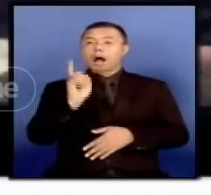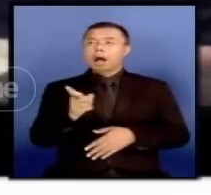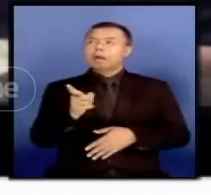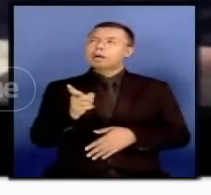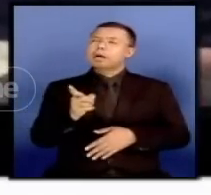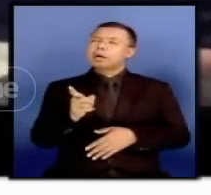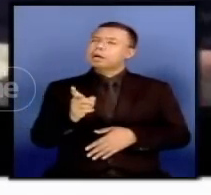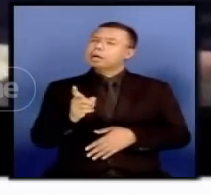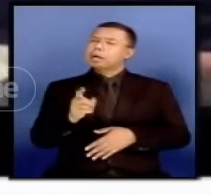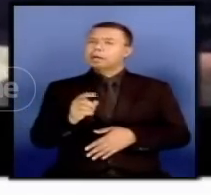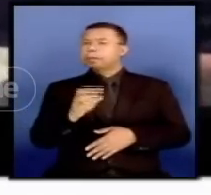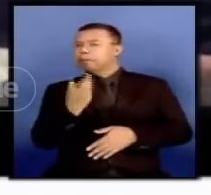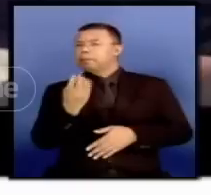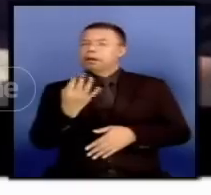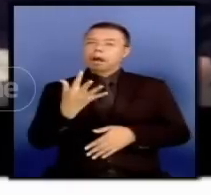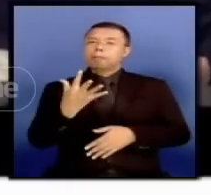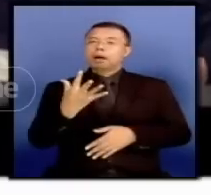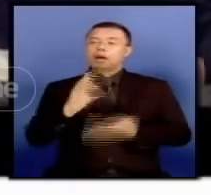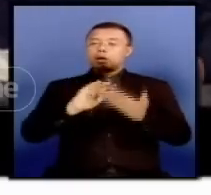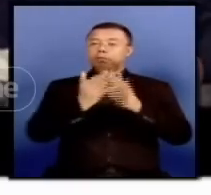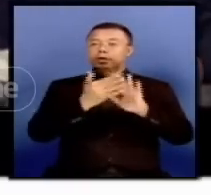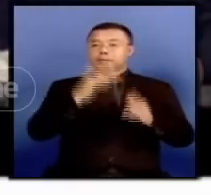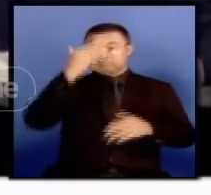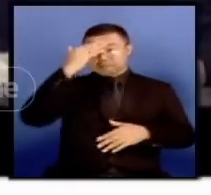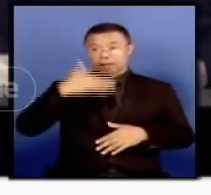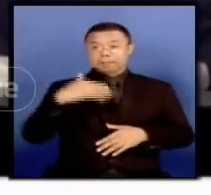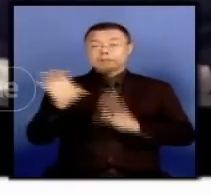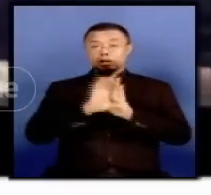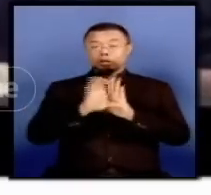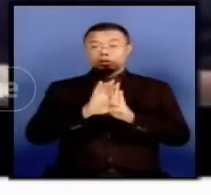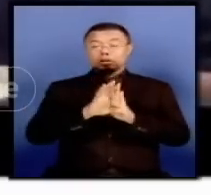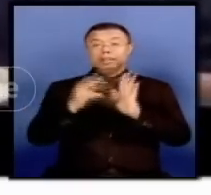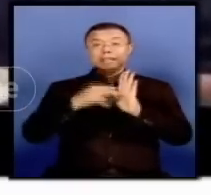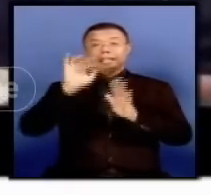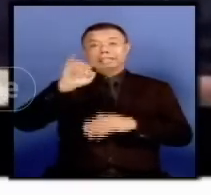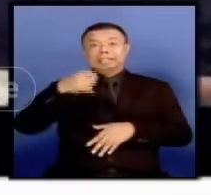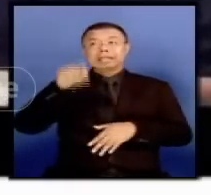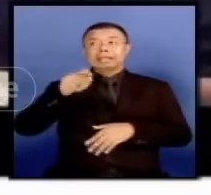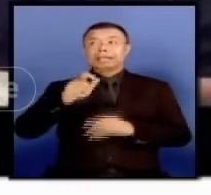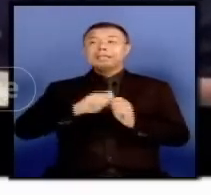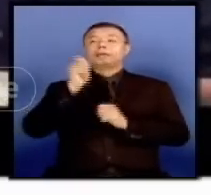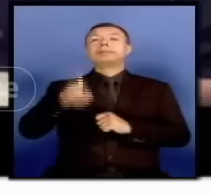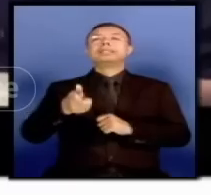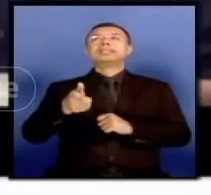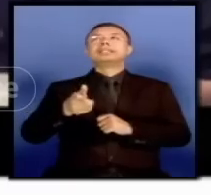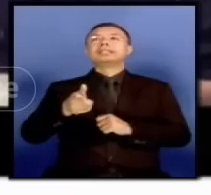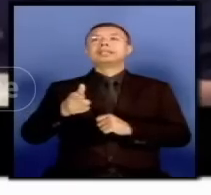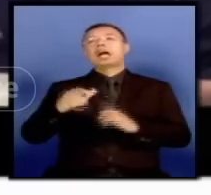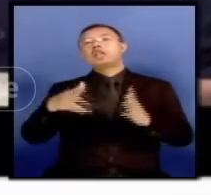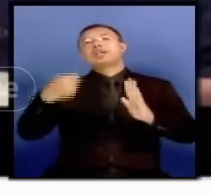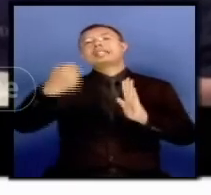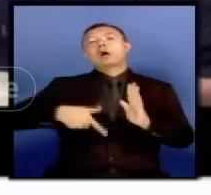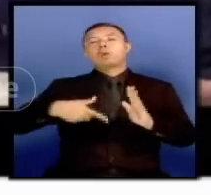masih sejumlah komunitas Islam seperti di New Jersey ini, mereka menyewa lapangan atau gelanggang